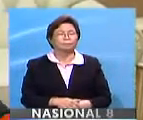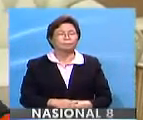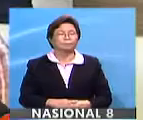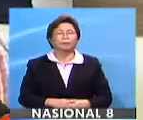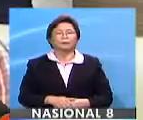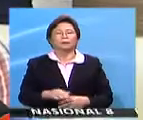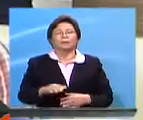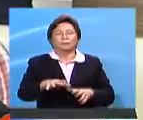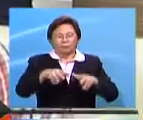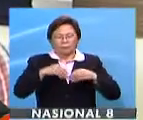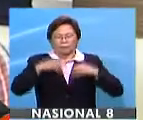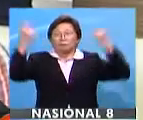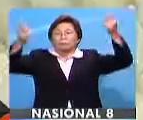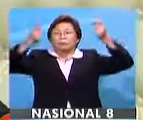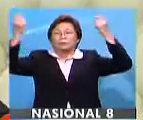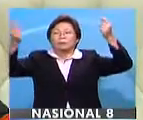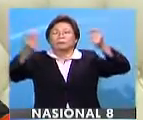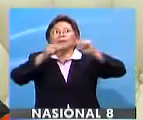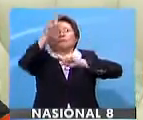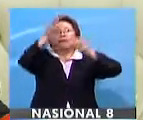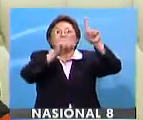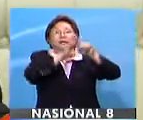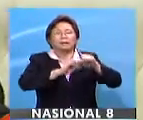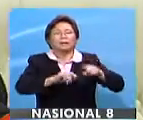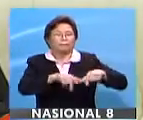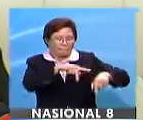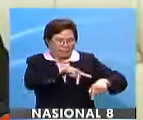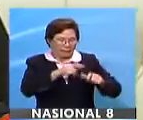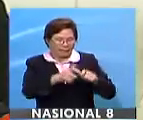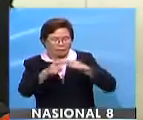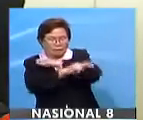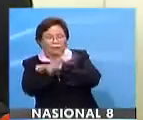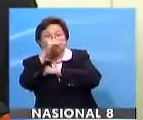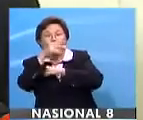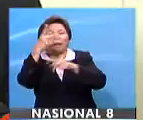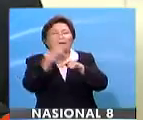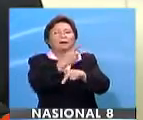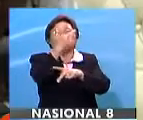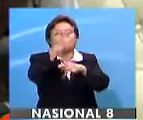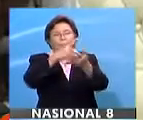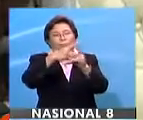Mereka akan menerimanya pada istiadat penganugerahan darjah bintang dan pingat kebesaran negeri sesi ketiga bulan depan.